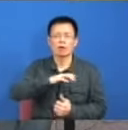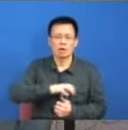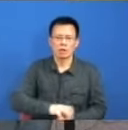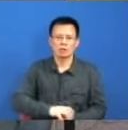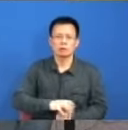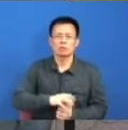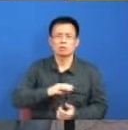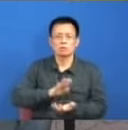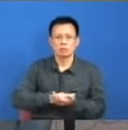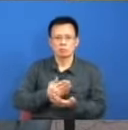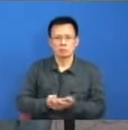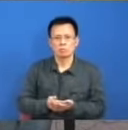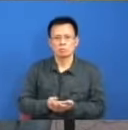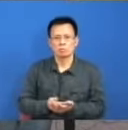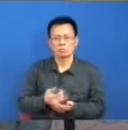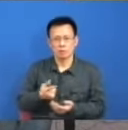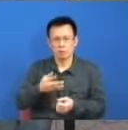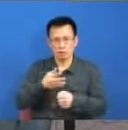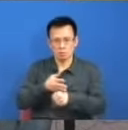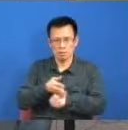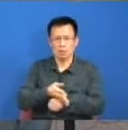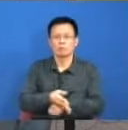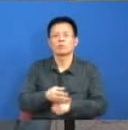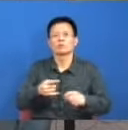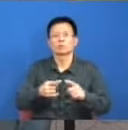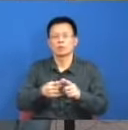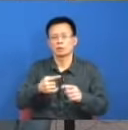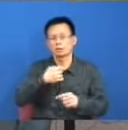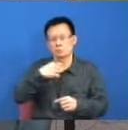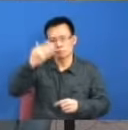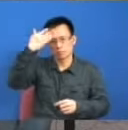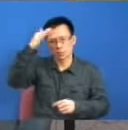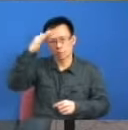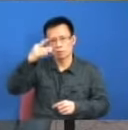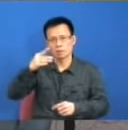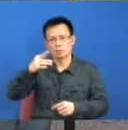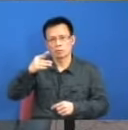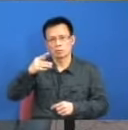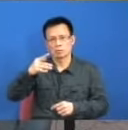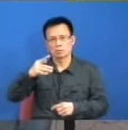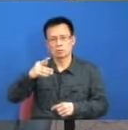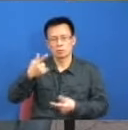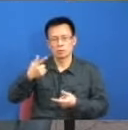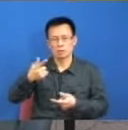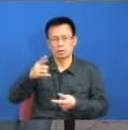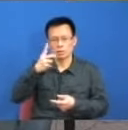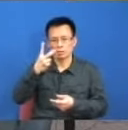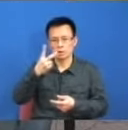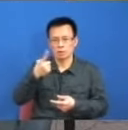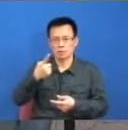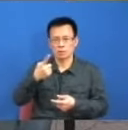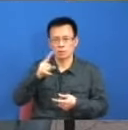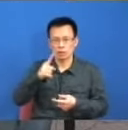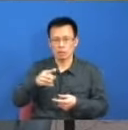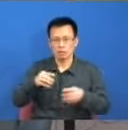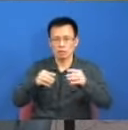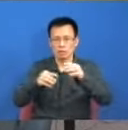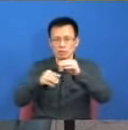得始終社會人士係需要明白到，其實個深層結構嘅原因，點解啲人會用咁嘅方